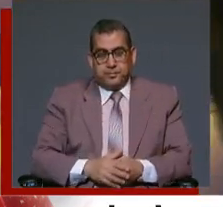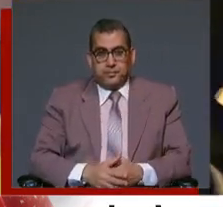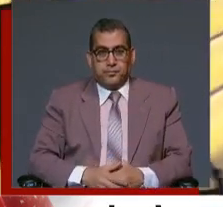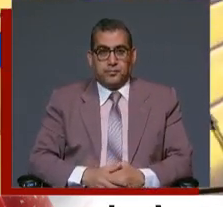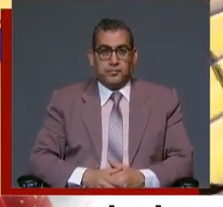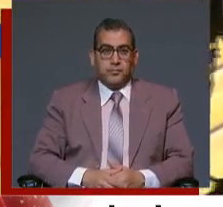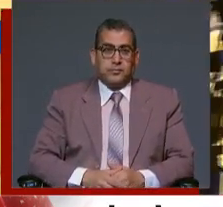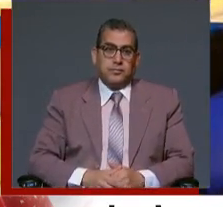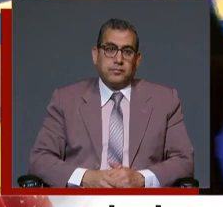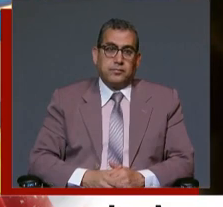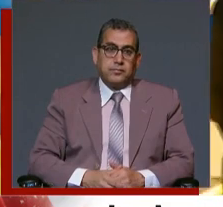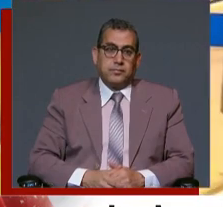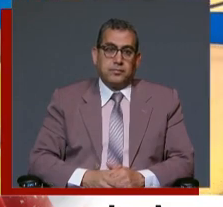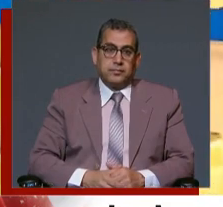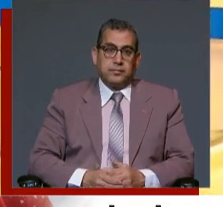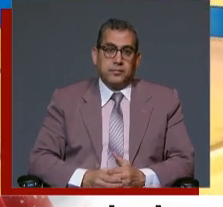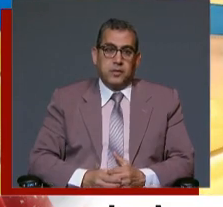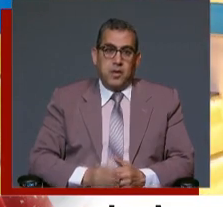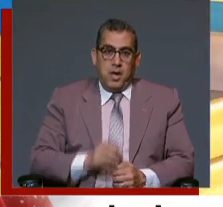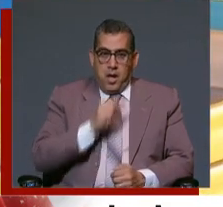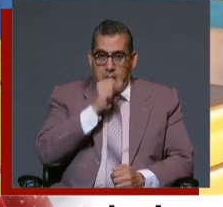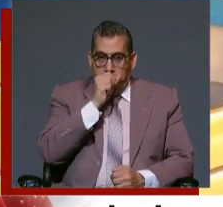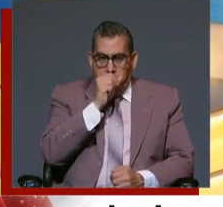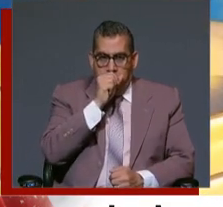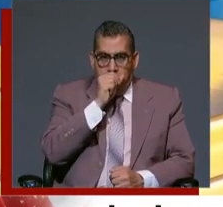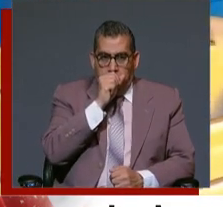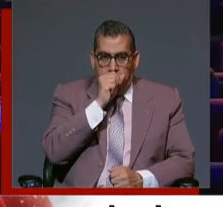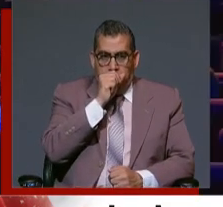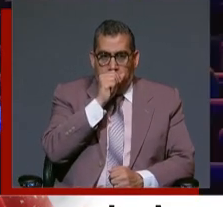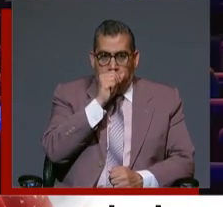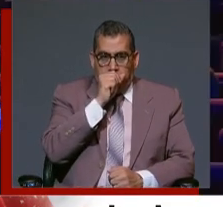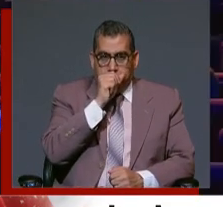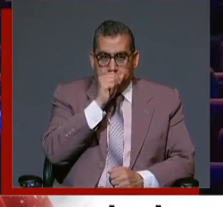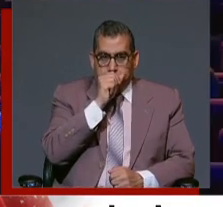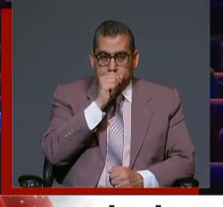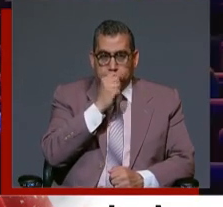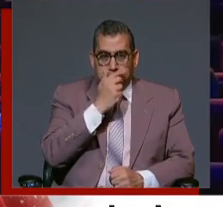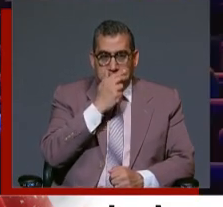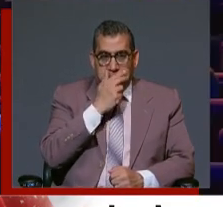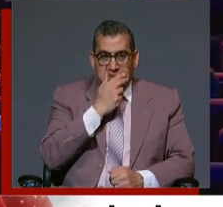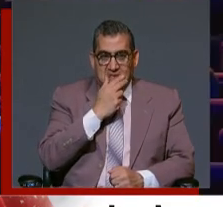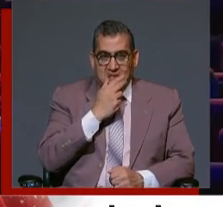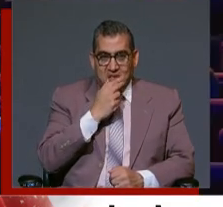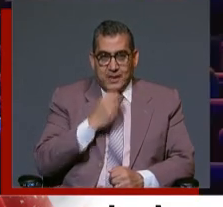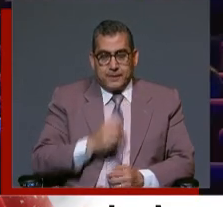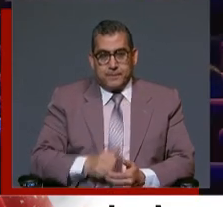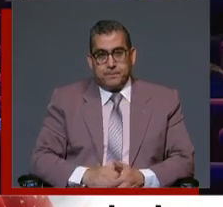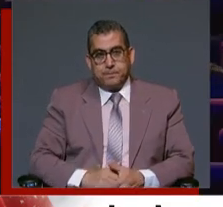We'll be right back.